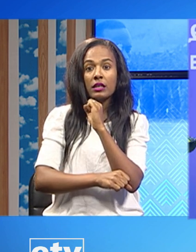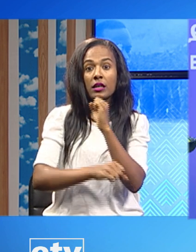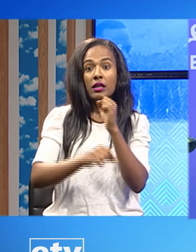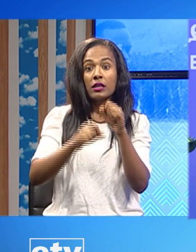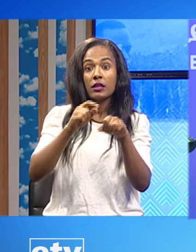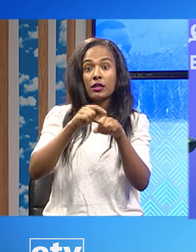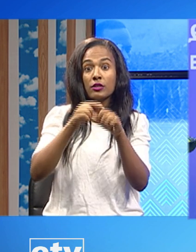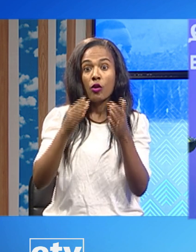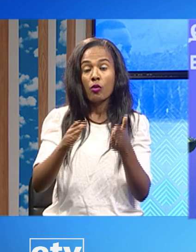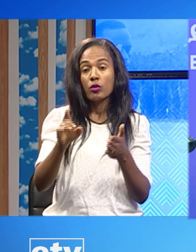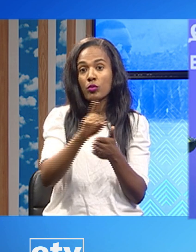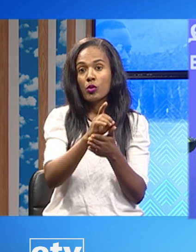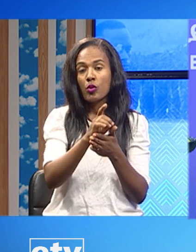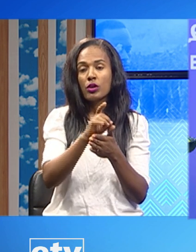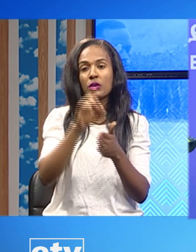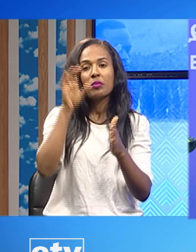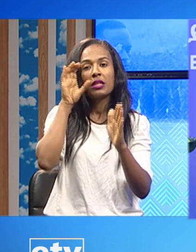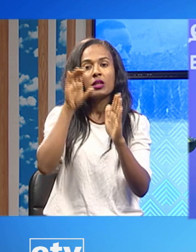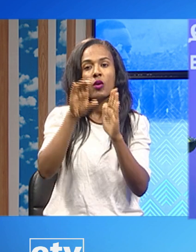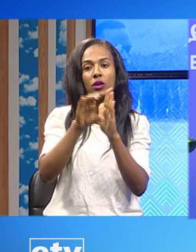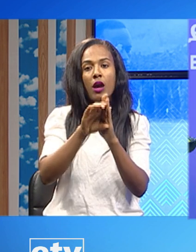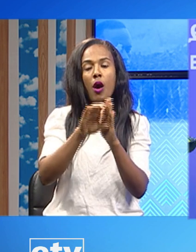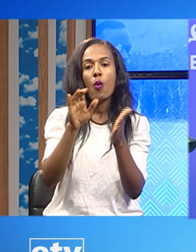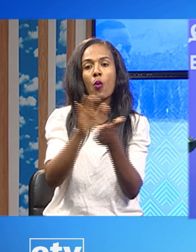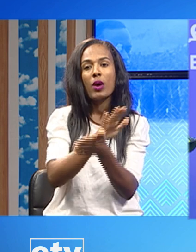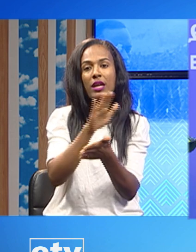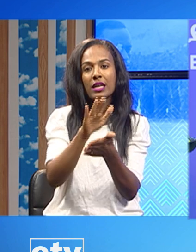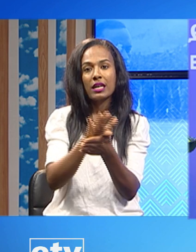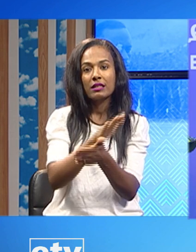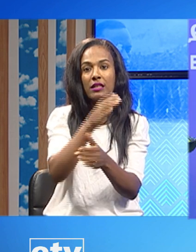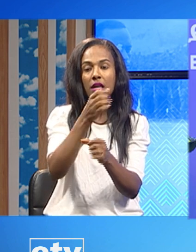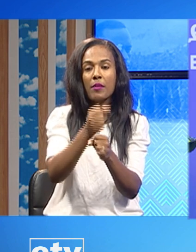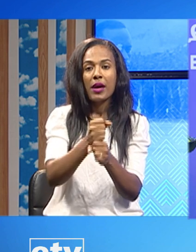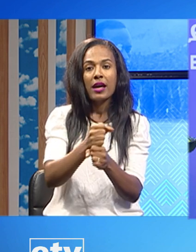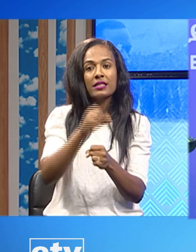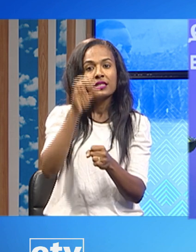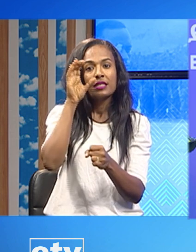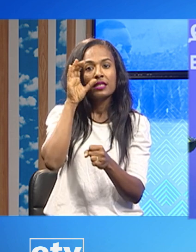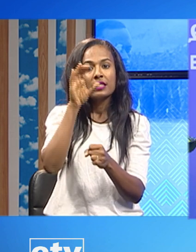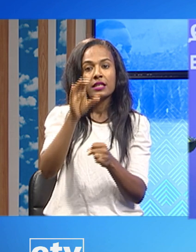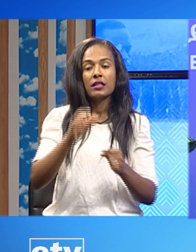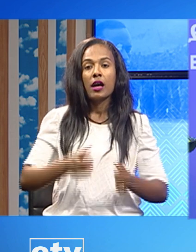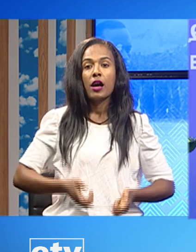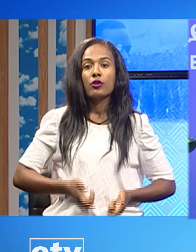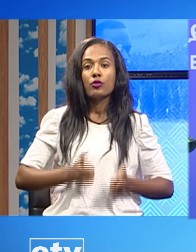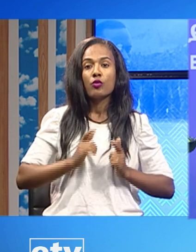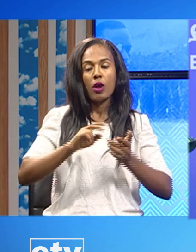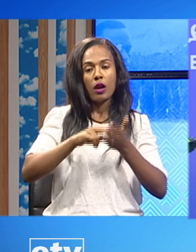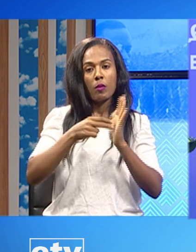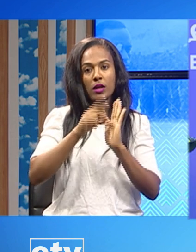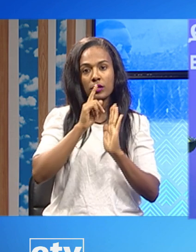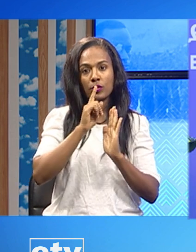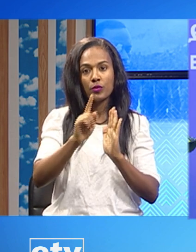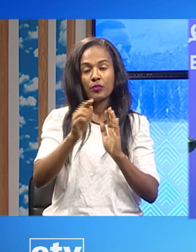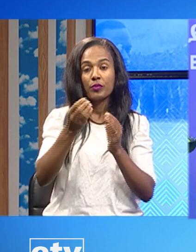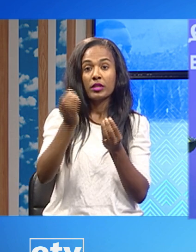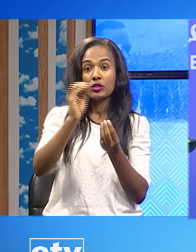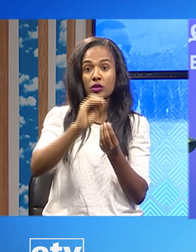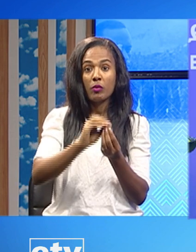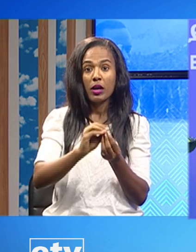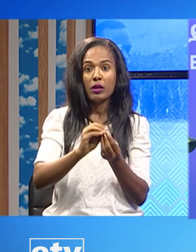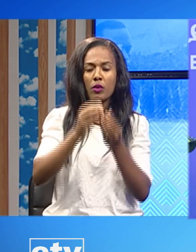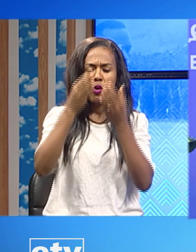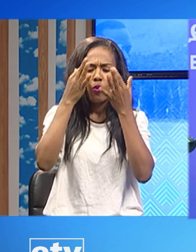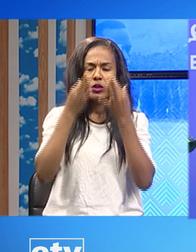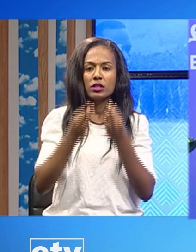ቢሆን የመታወቂያ ወረቀት የሚያዝ ግዴታ ይኖራል ማለት ነው። በተጨማሪም